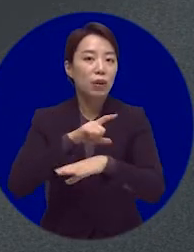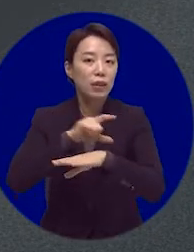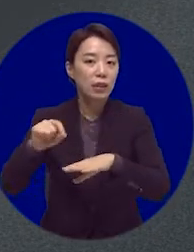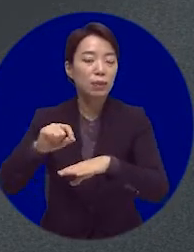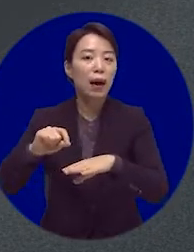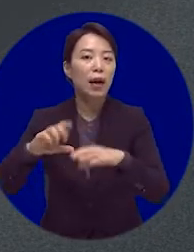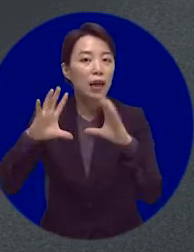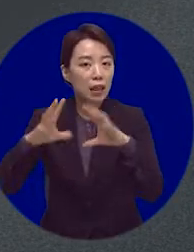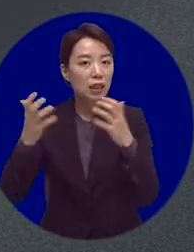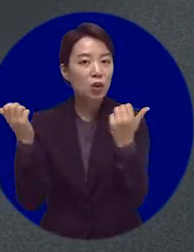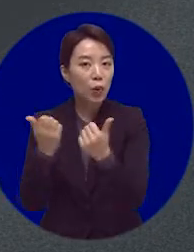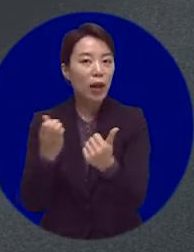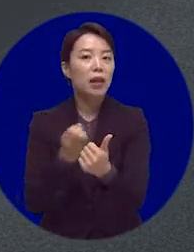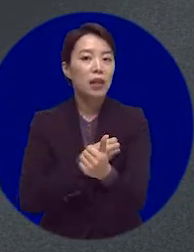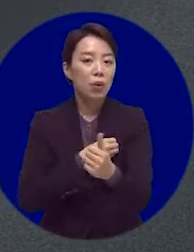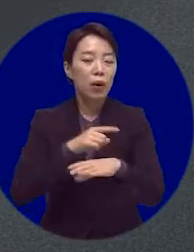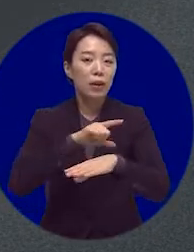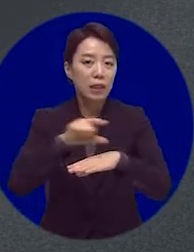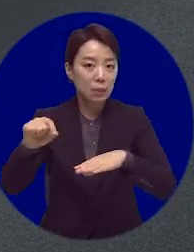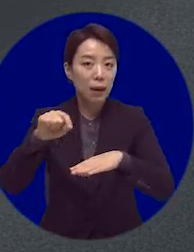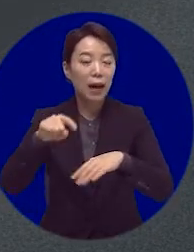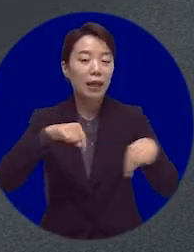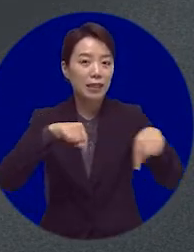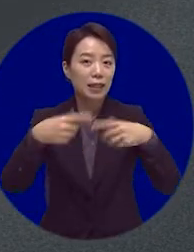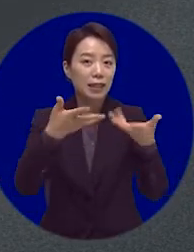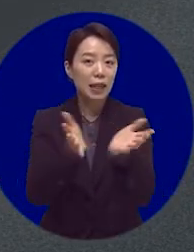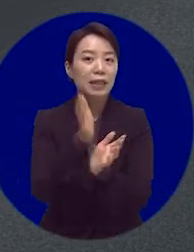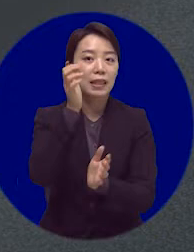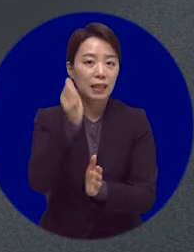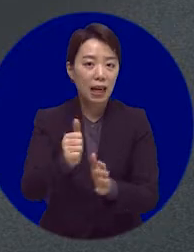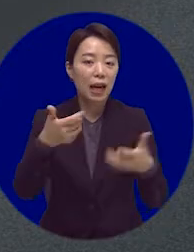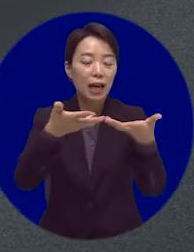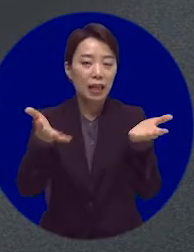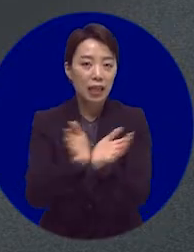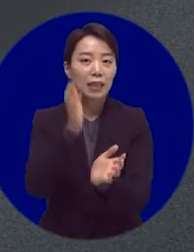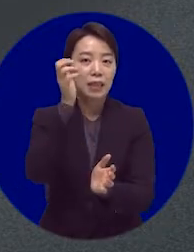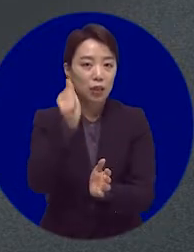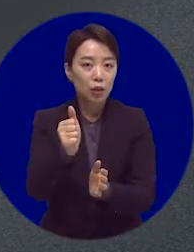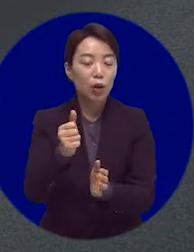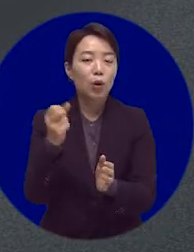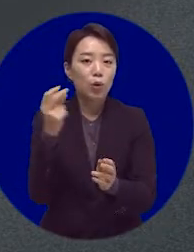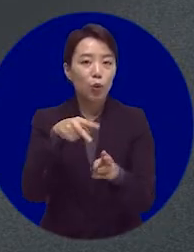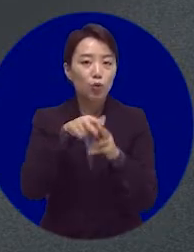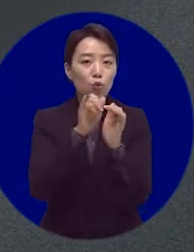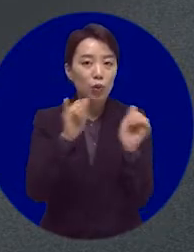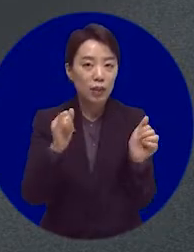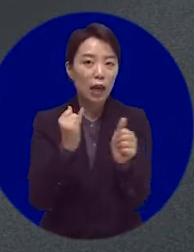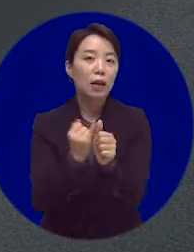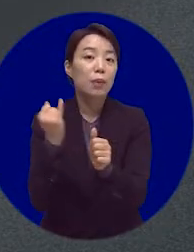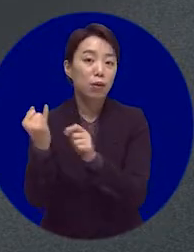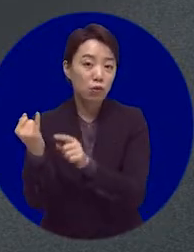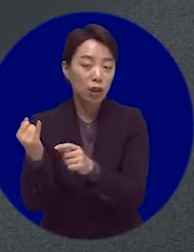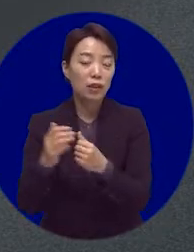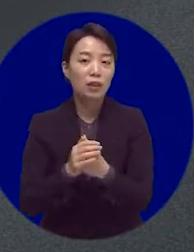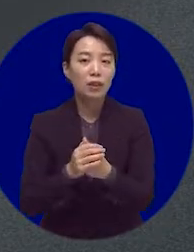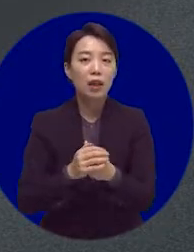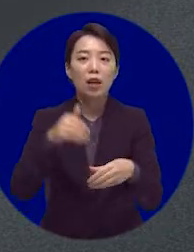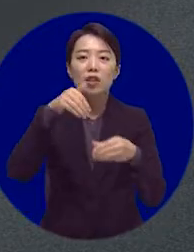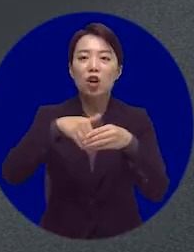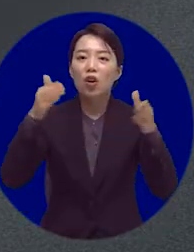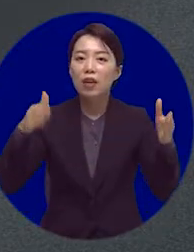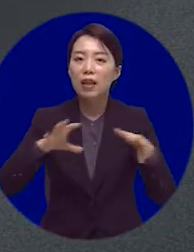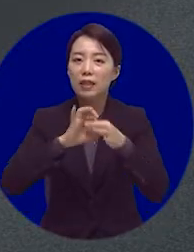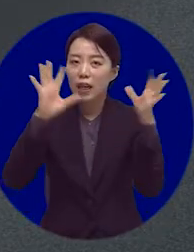의원, 지방자치단체장, 정당의 대표자, 후보자와 그 배우자는 선거기관 등과